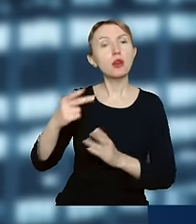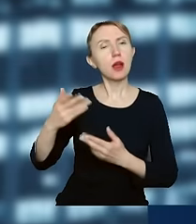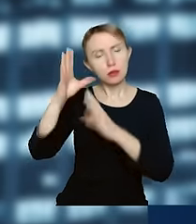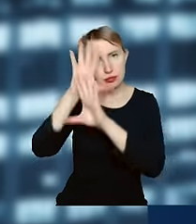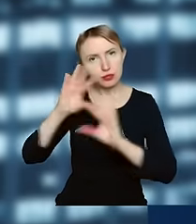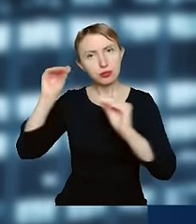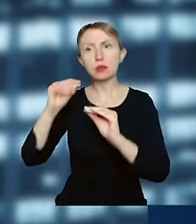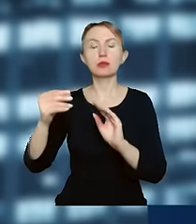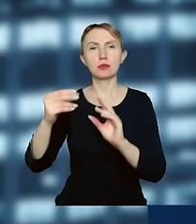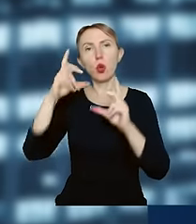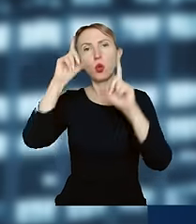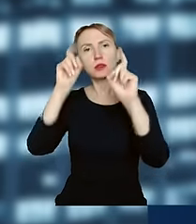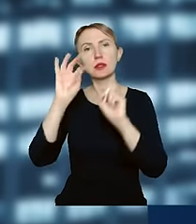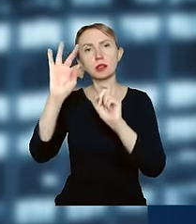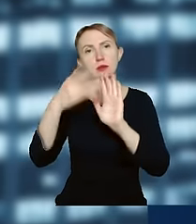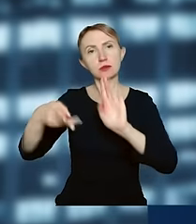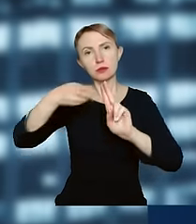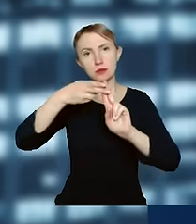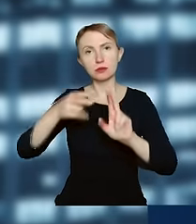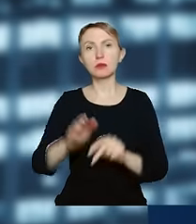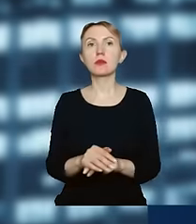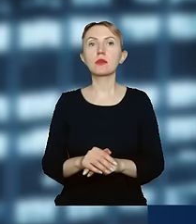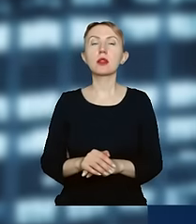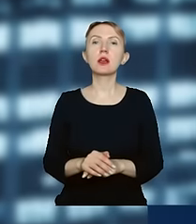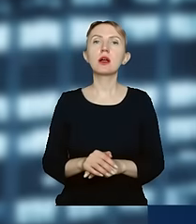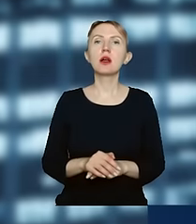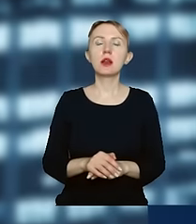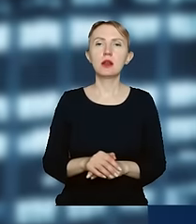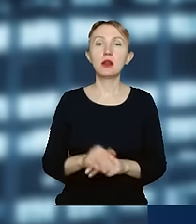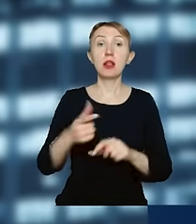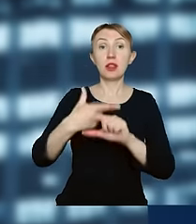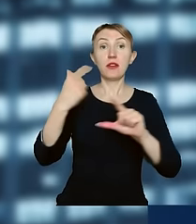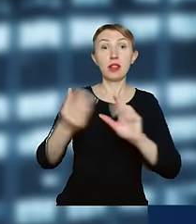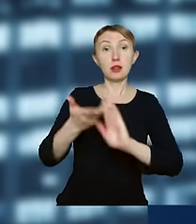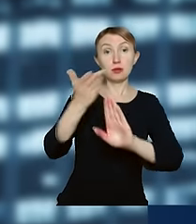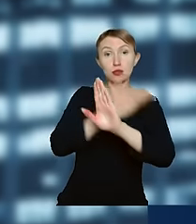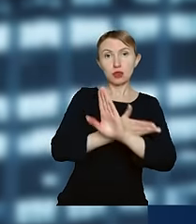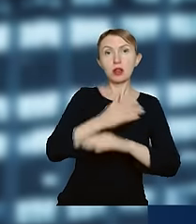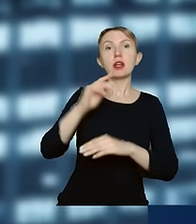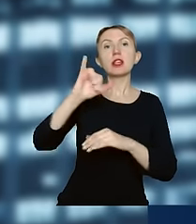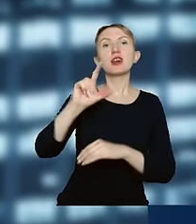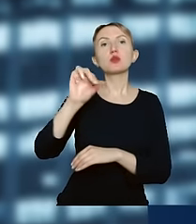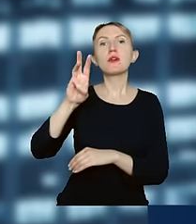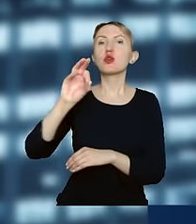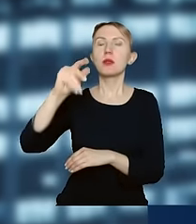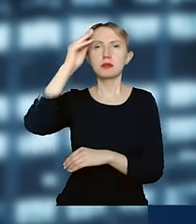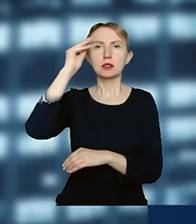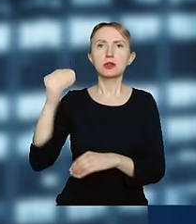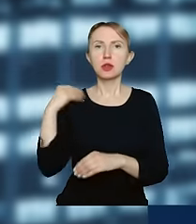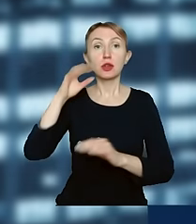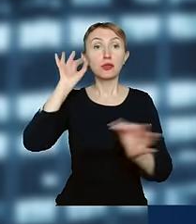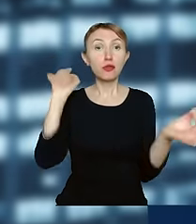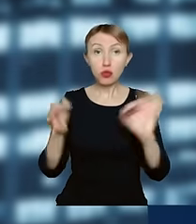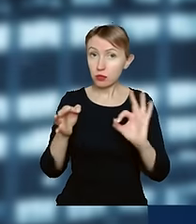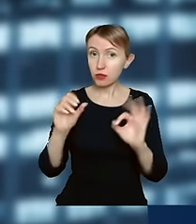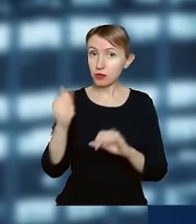wizerunkiem. No ale zmieniła się władza i pojawiły się kłopoty. 2 dni przed planowaną emisją znaczka Jarosław Wróblewski otrzymał informację, że